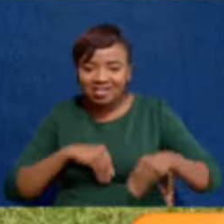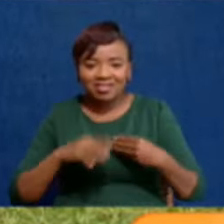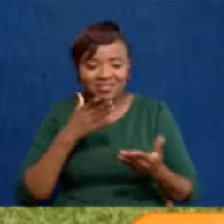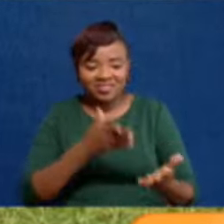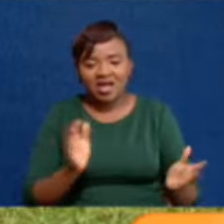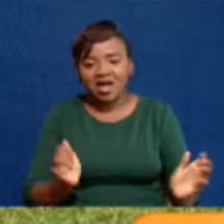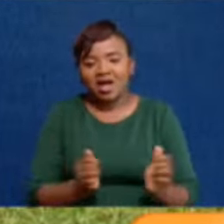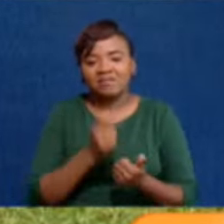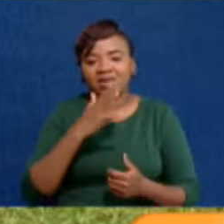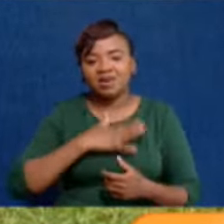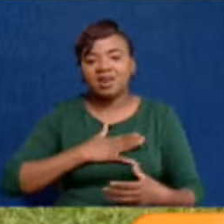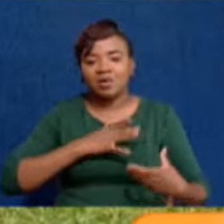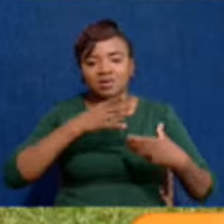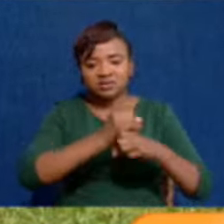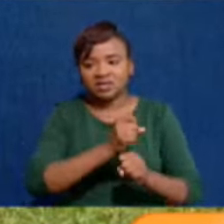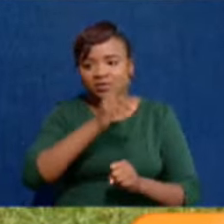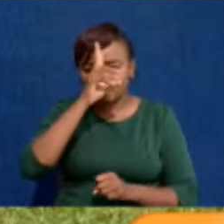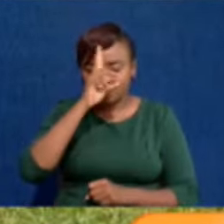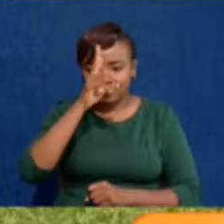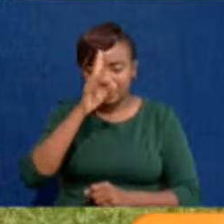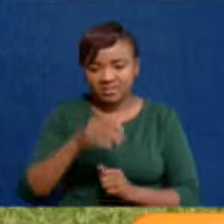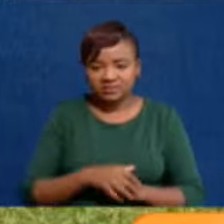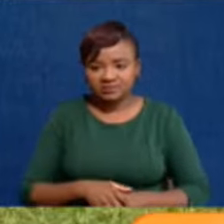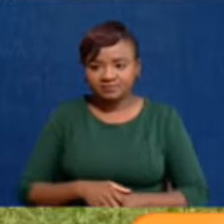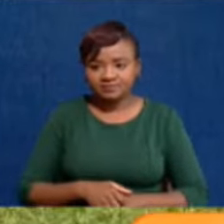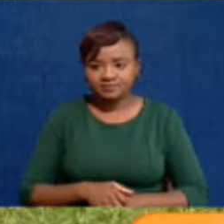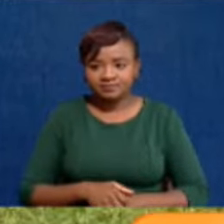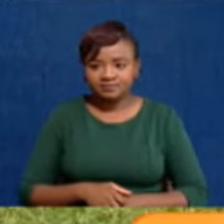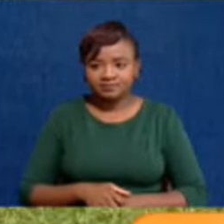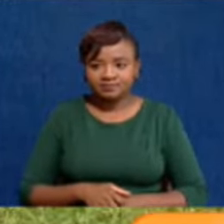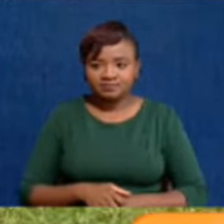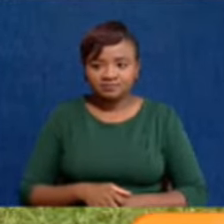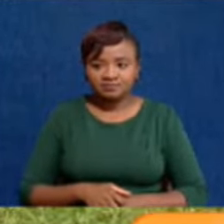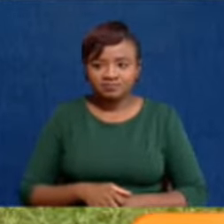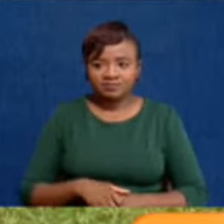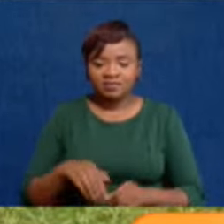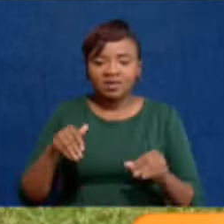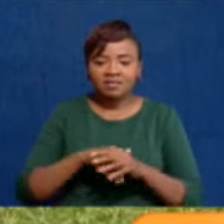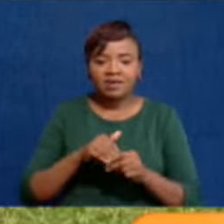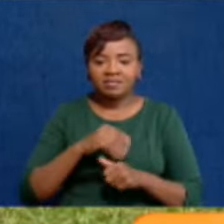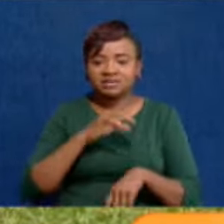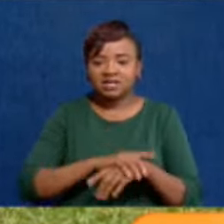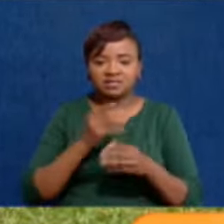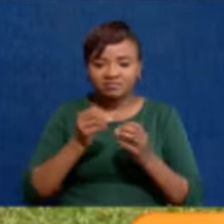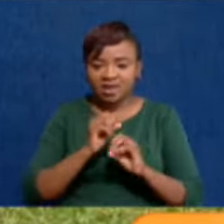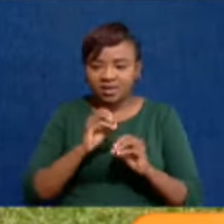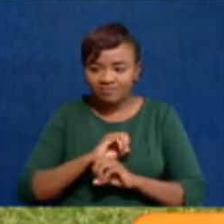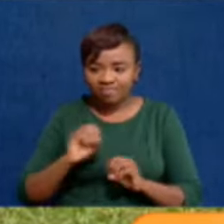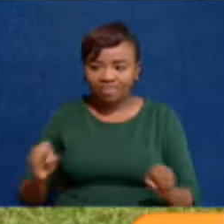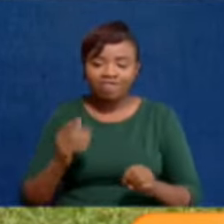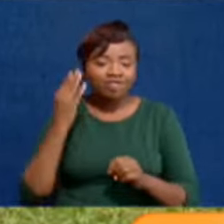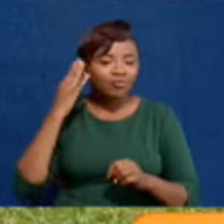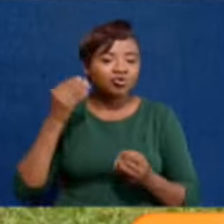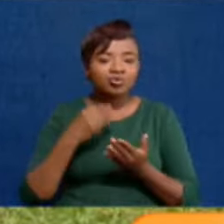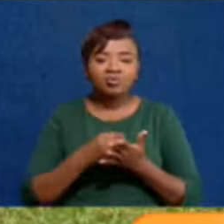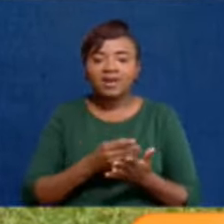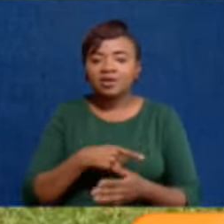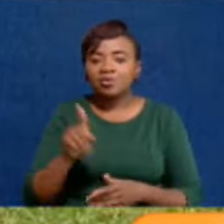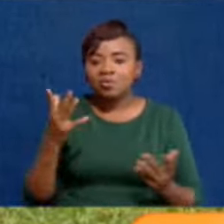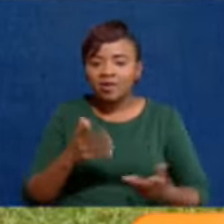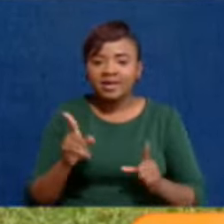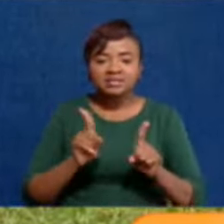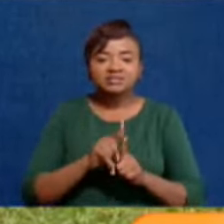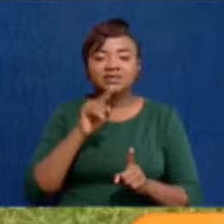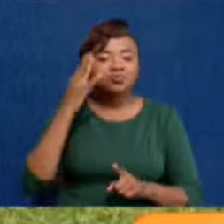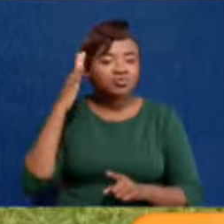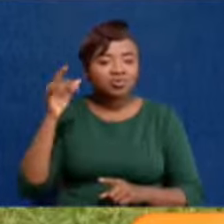unafanyika katika sako yetu ya polisi sako, ambapo watu members hawezi pata pesa, haujui pesa imeenda wapi, haujui hata mshahara